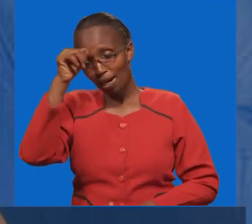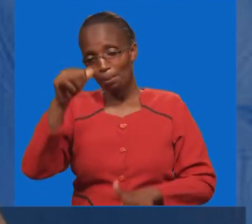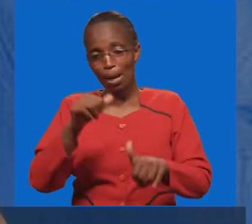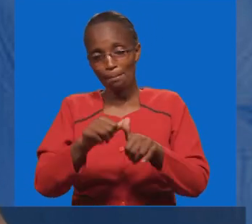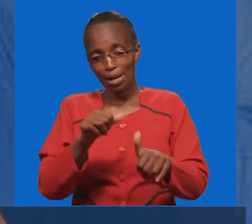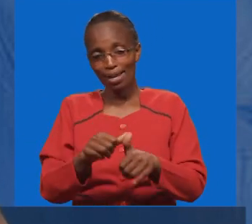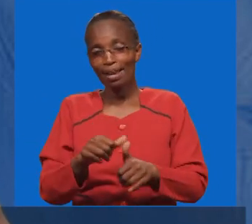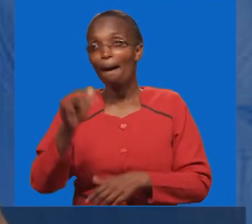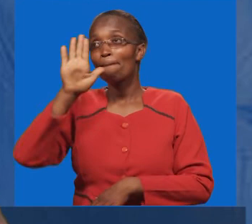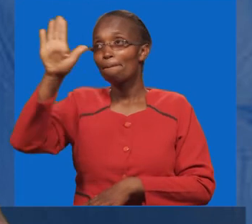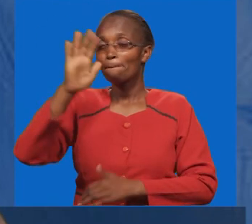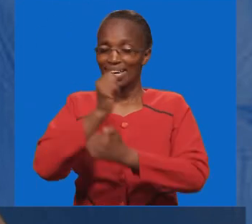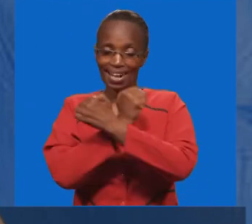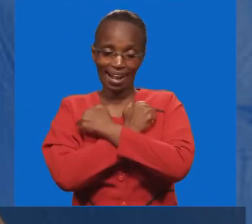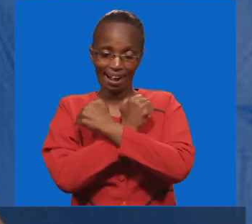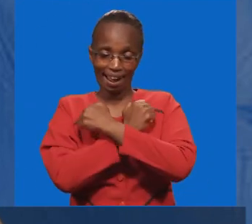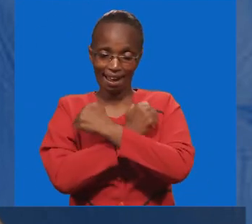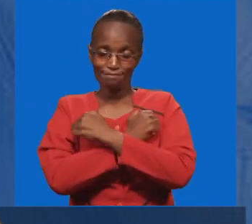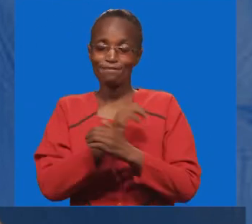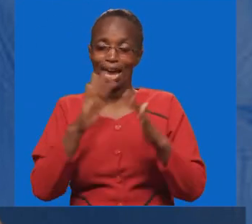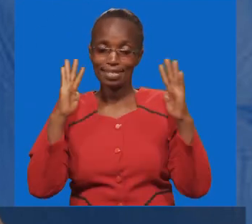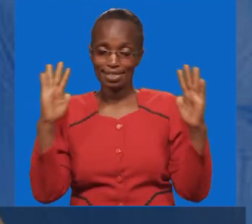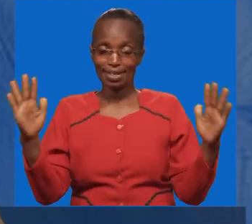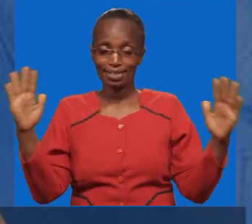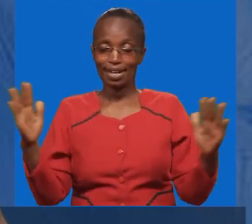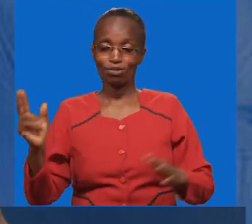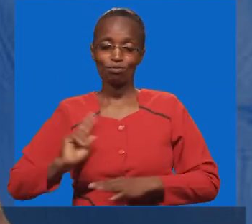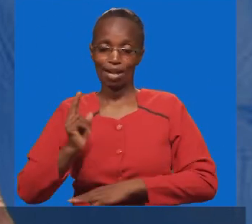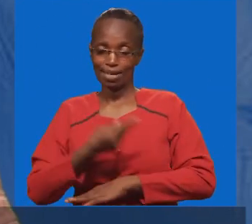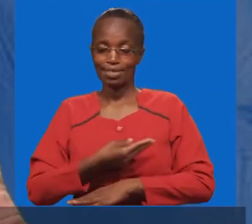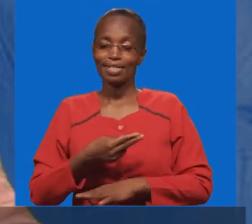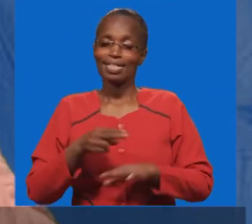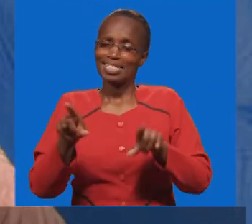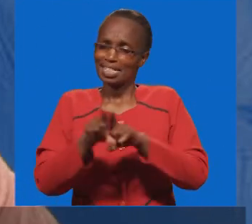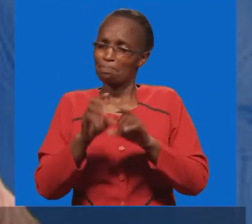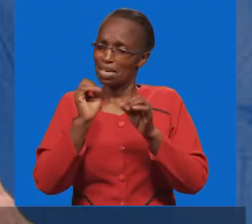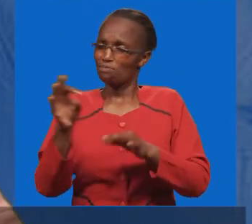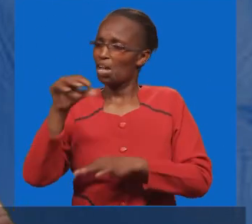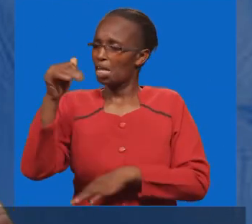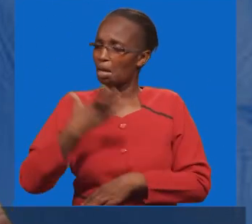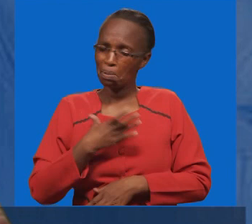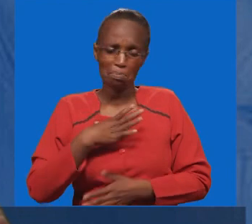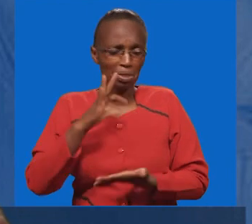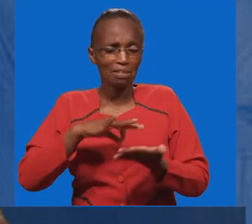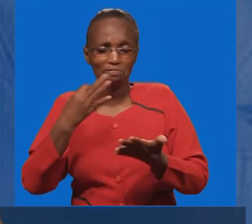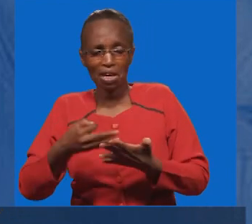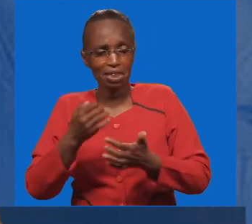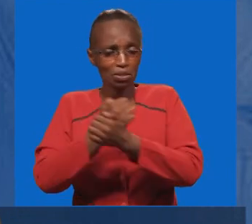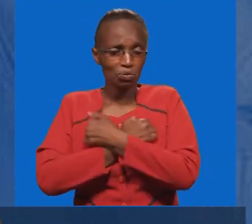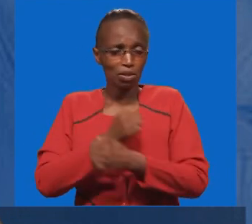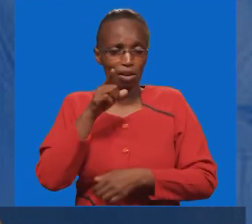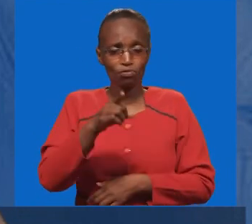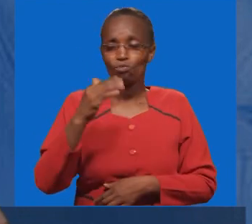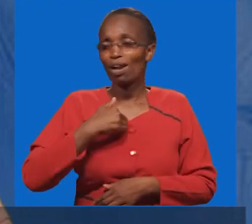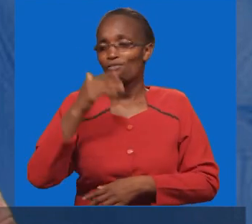tu kwamba upendo wake ni mkuu kwetu. Na hata mtu mwingine akose kukupenda,